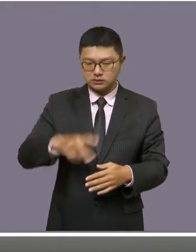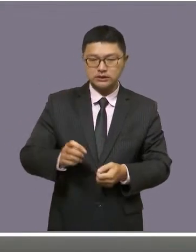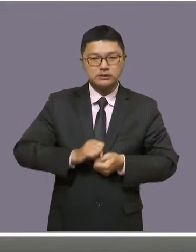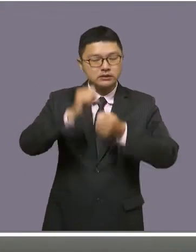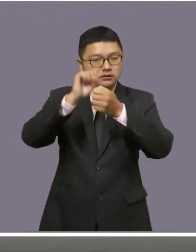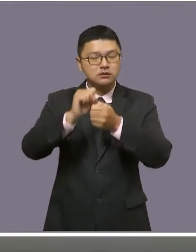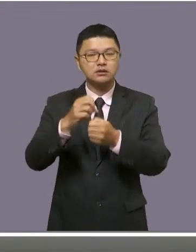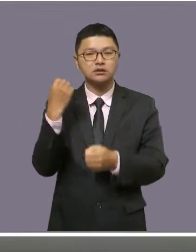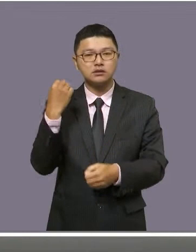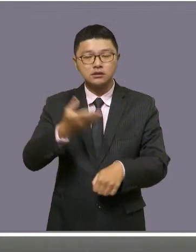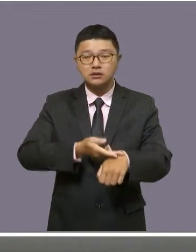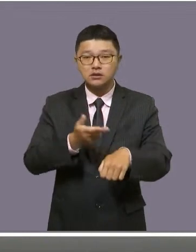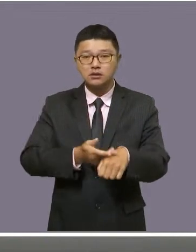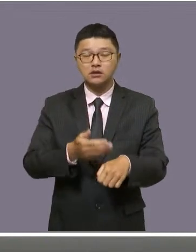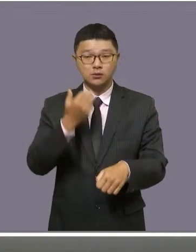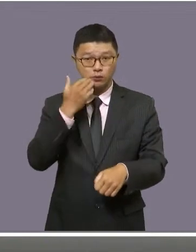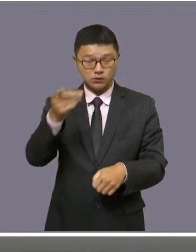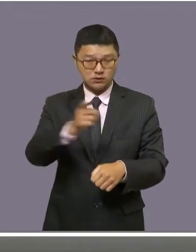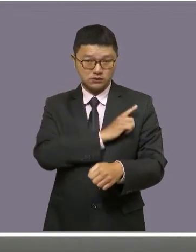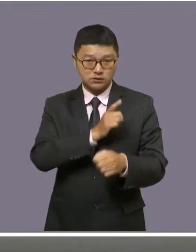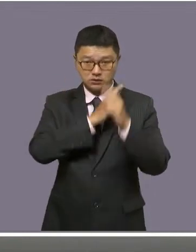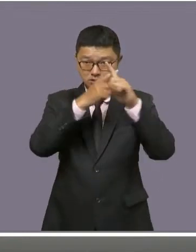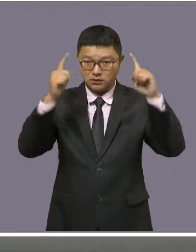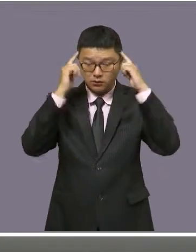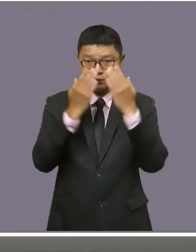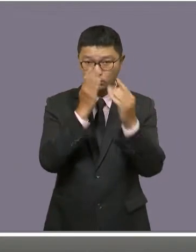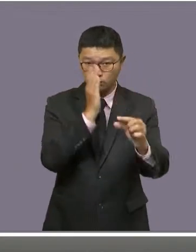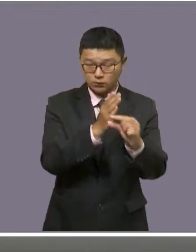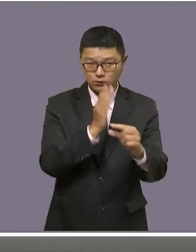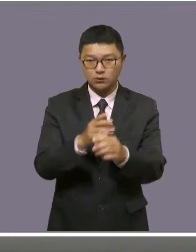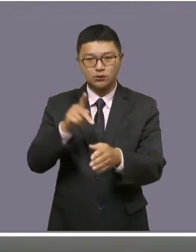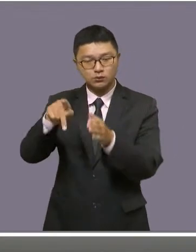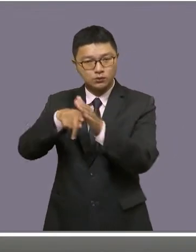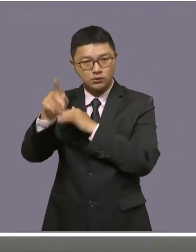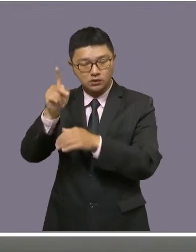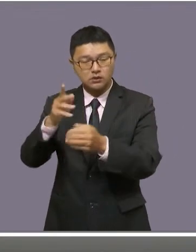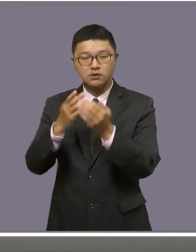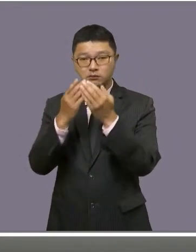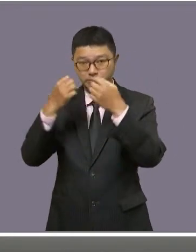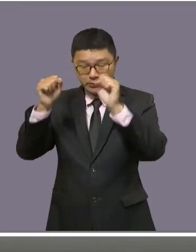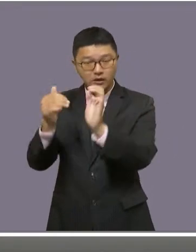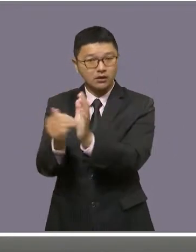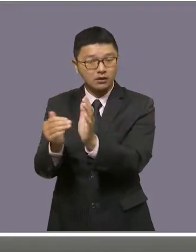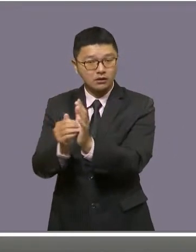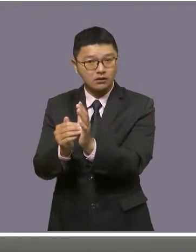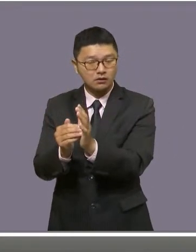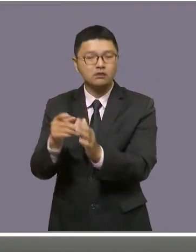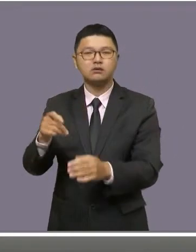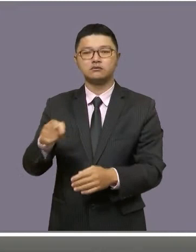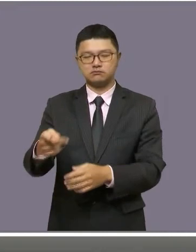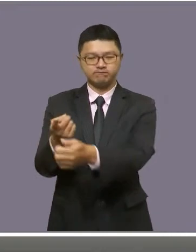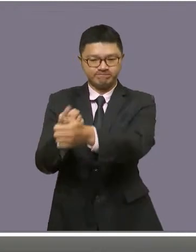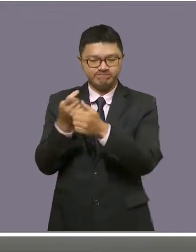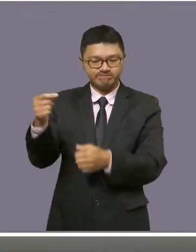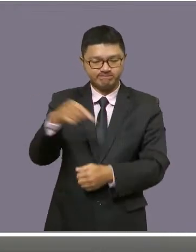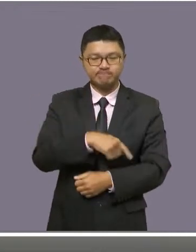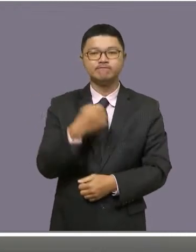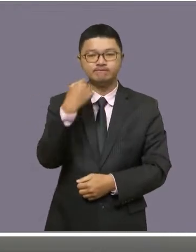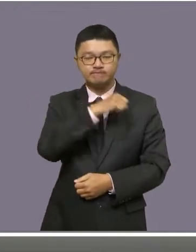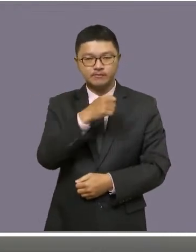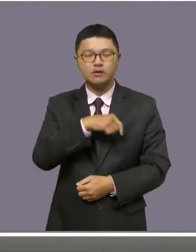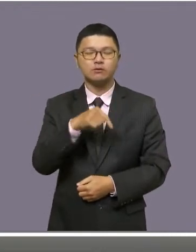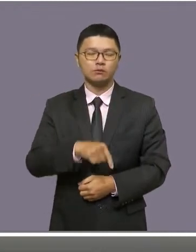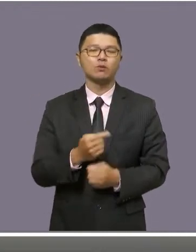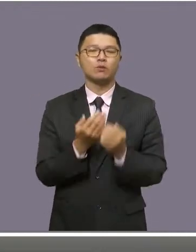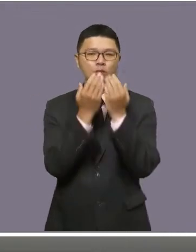加大学在学的学生或是专科的毕业生，来扩大我们整个生源的来